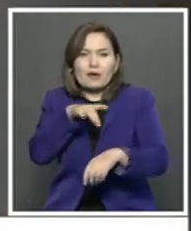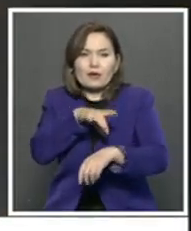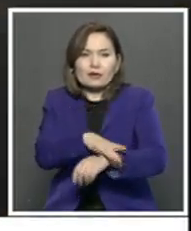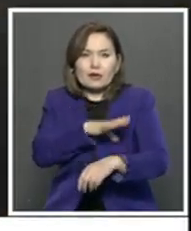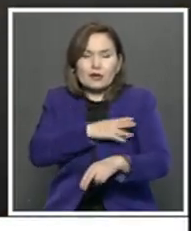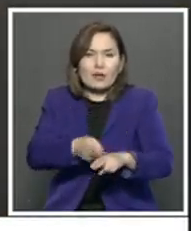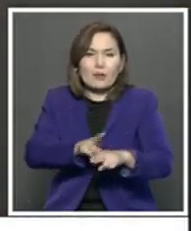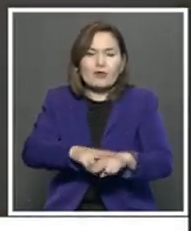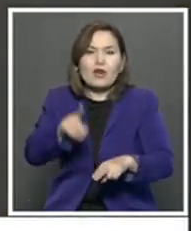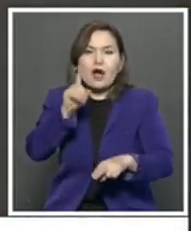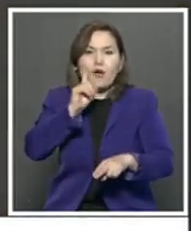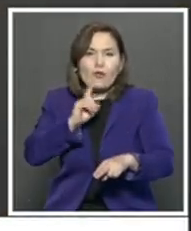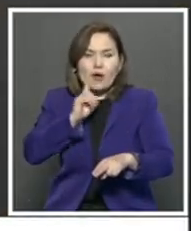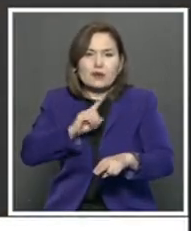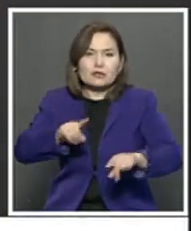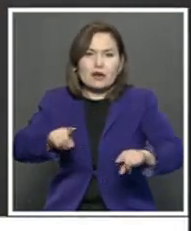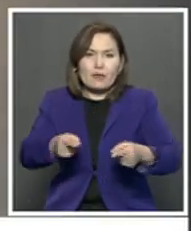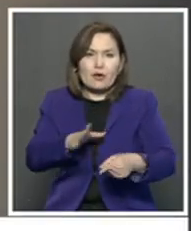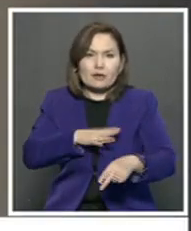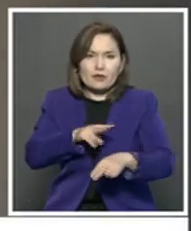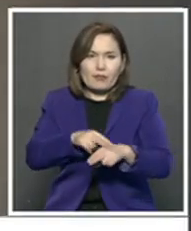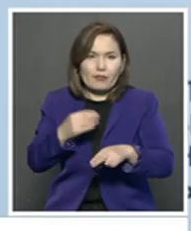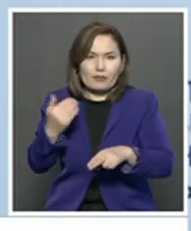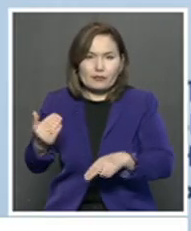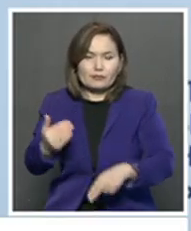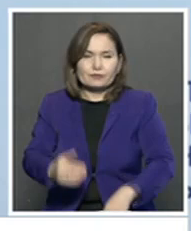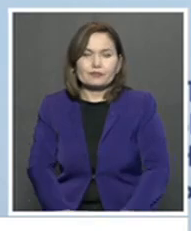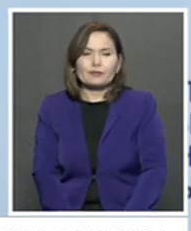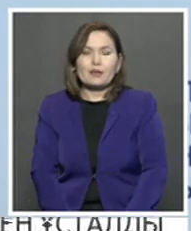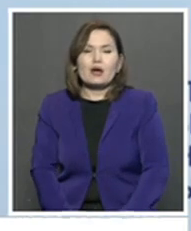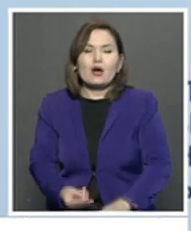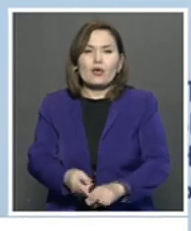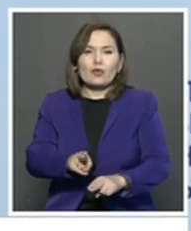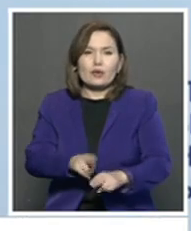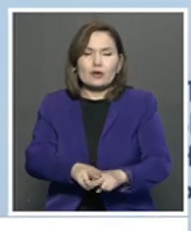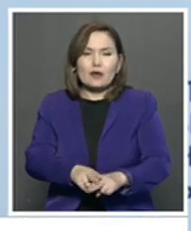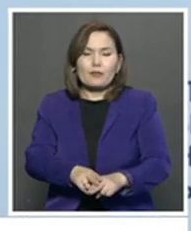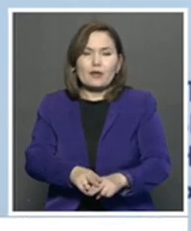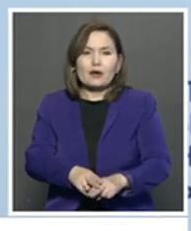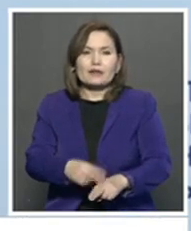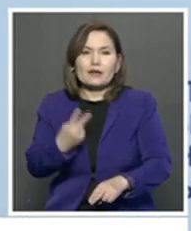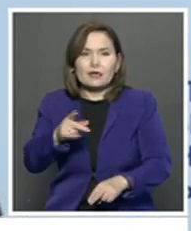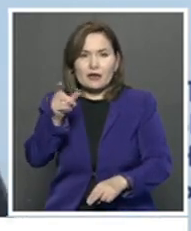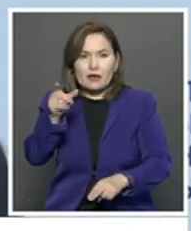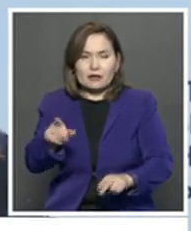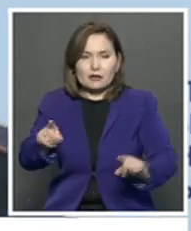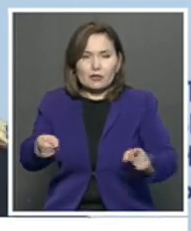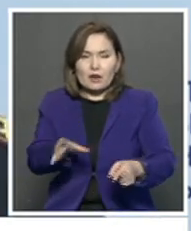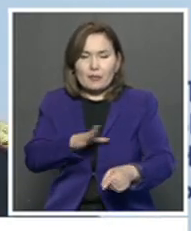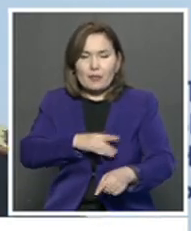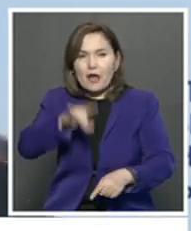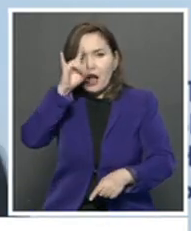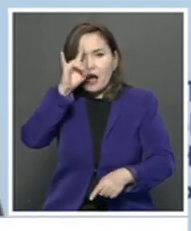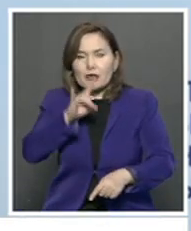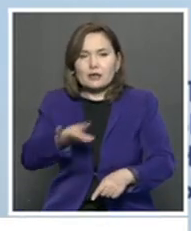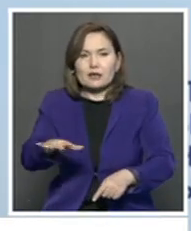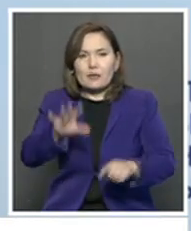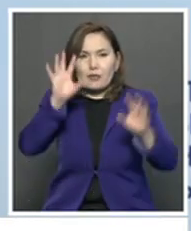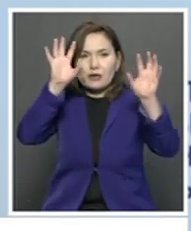капитан қазір уақытша қамауда. Аталған оқиға бойынша өзіндік қауіпсіздік басқармасымен Қазақстан Республикасы